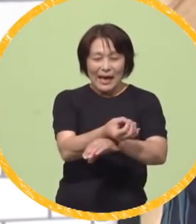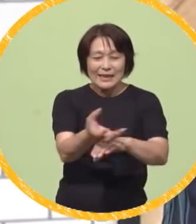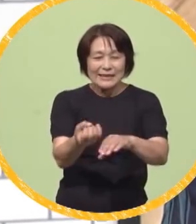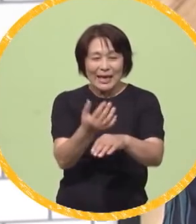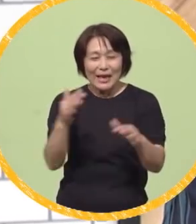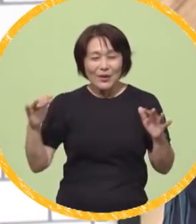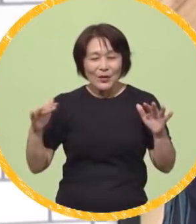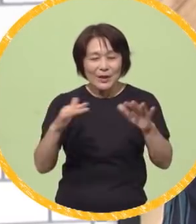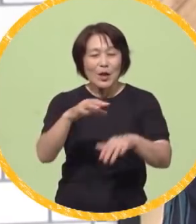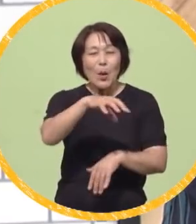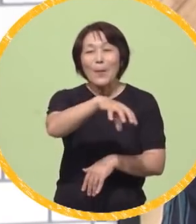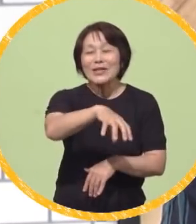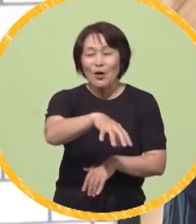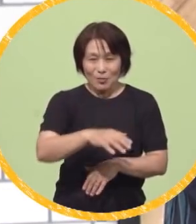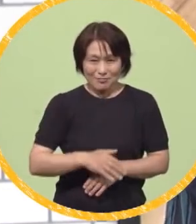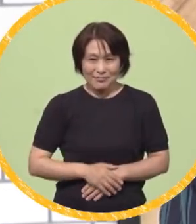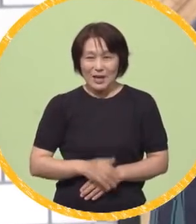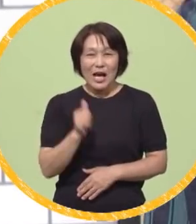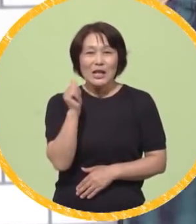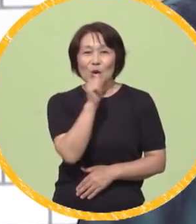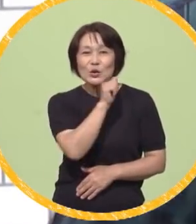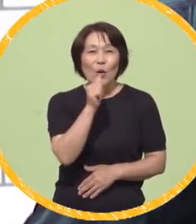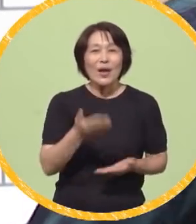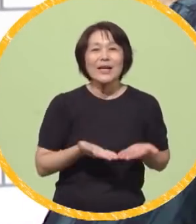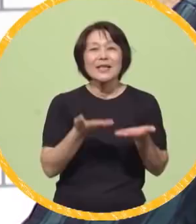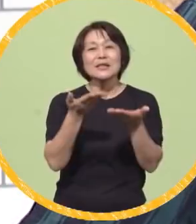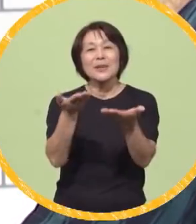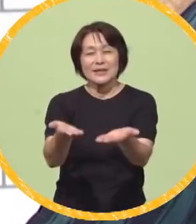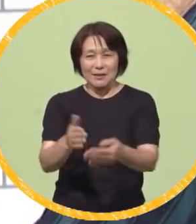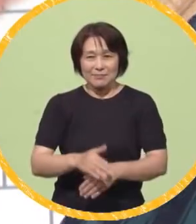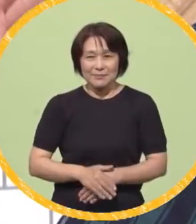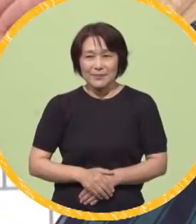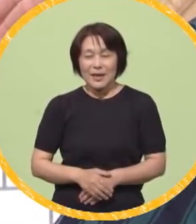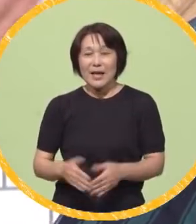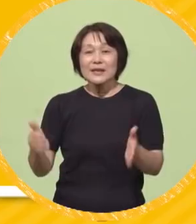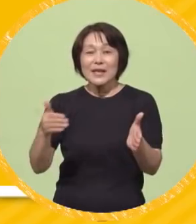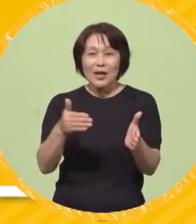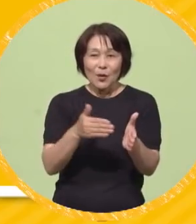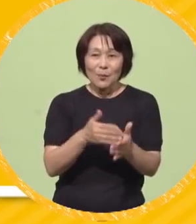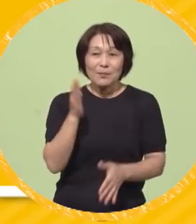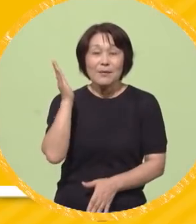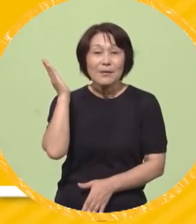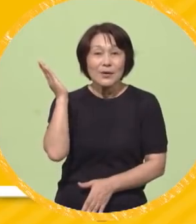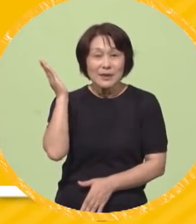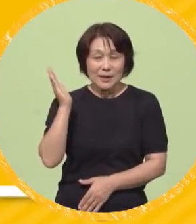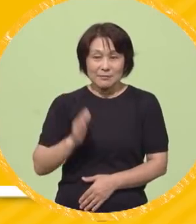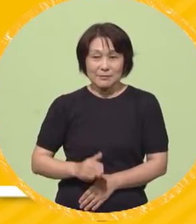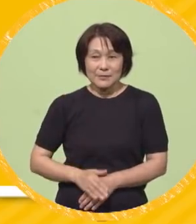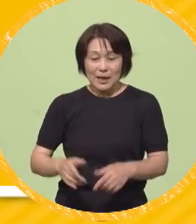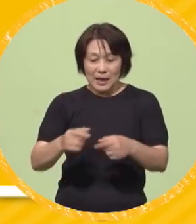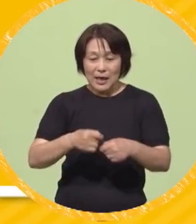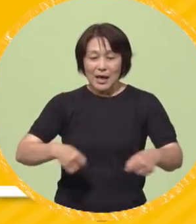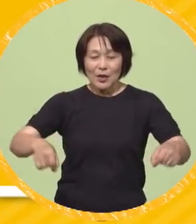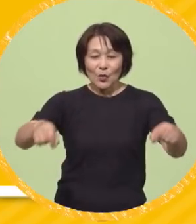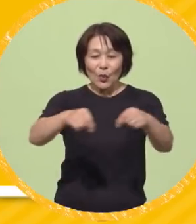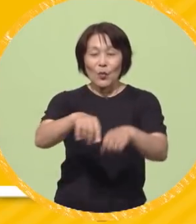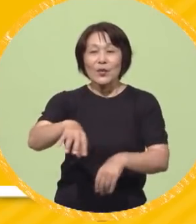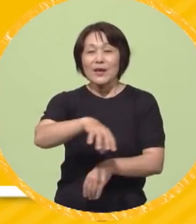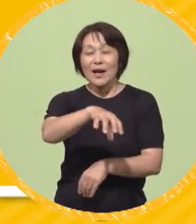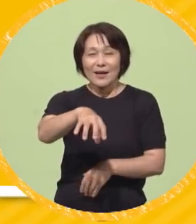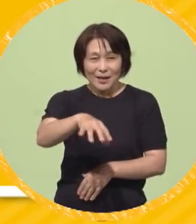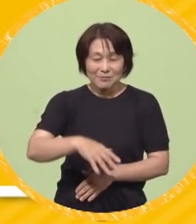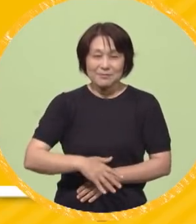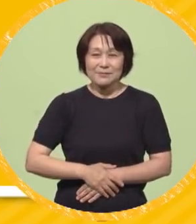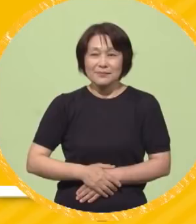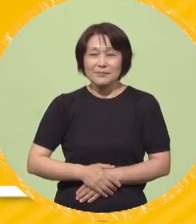スポット箱根ガラスの森美術館紹介しましたが、最後はこちらですね。 はい はい、関東屈指のパワースポット